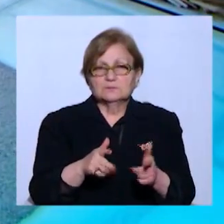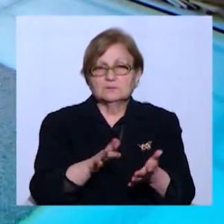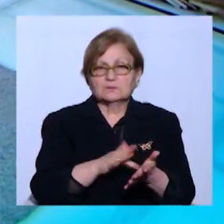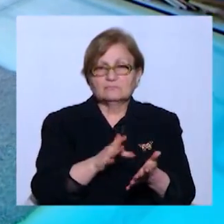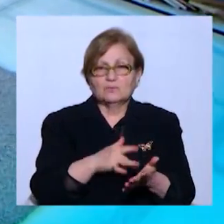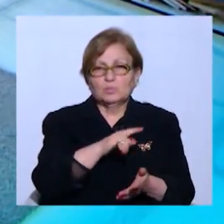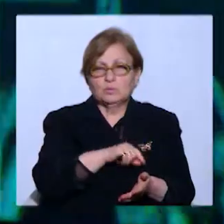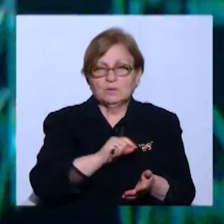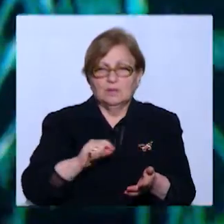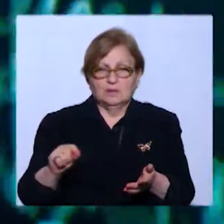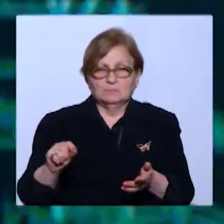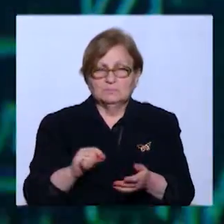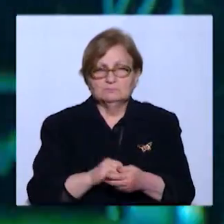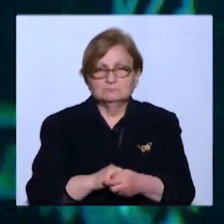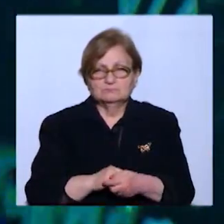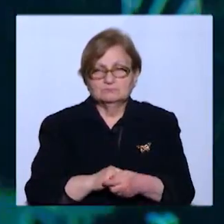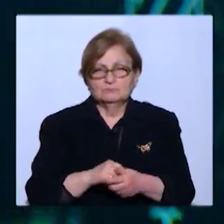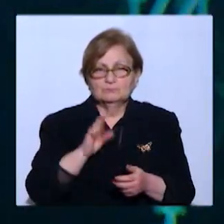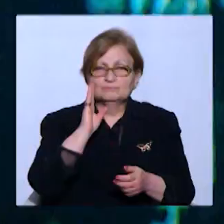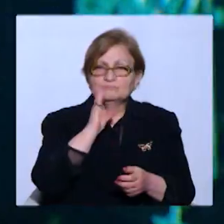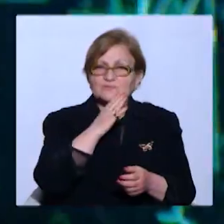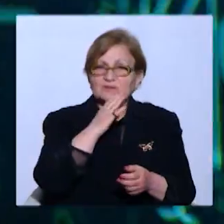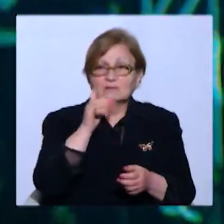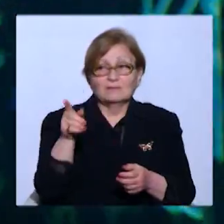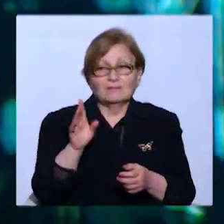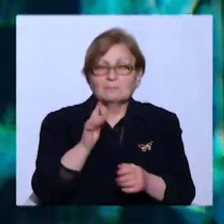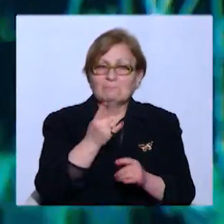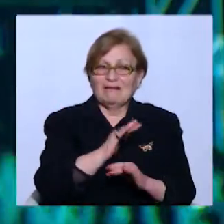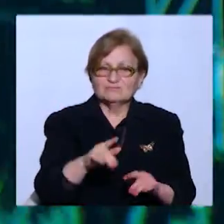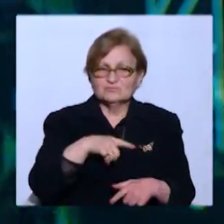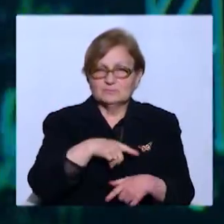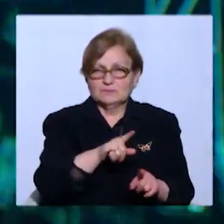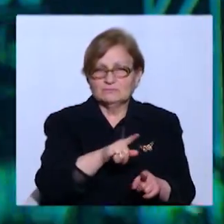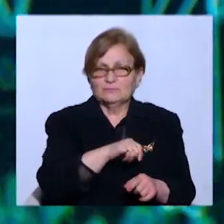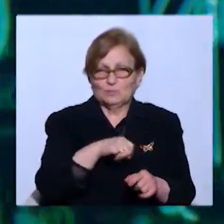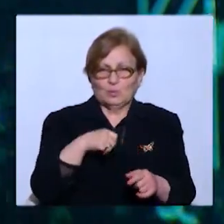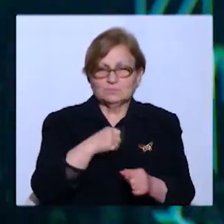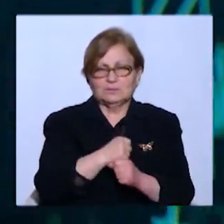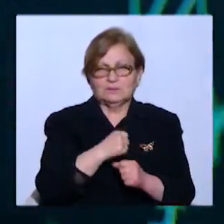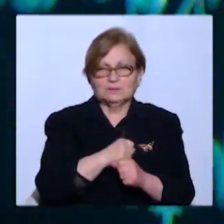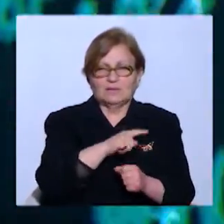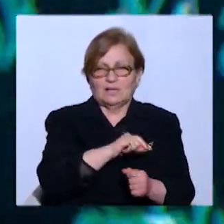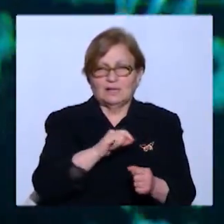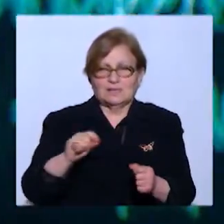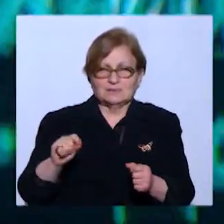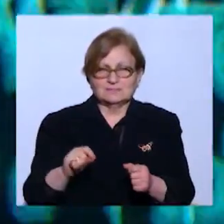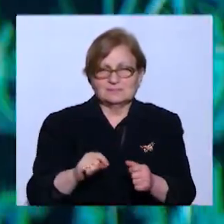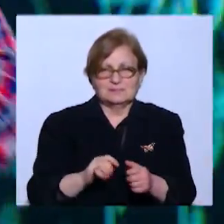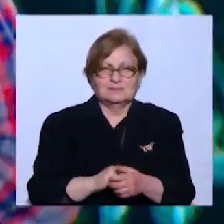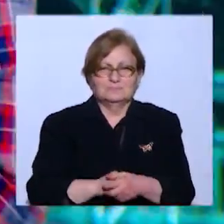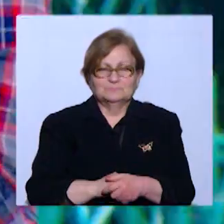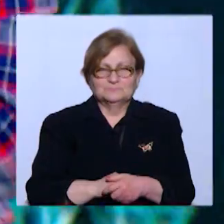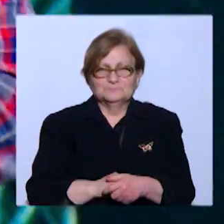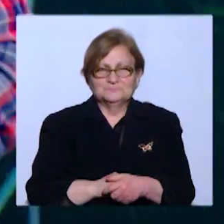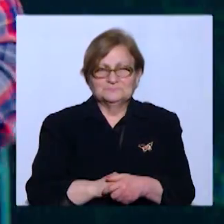რვეული და კალამი. მშობლებო, თქვენ არა, ბავშვებო, ბავშვებმა მოიმარჯონ კალამი. მივცეთ თუ შეიძლება? აი